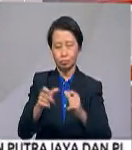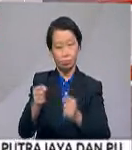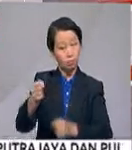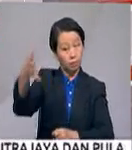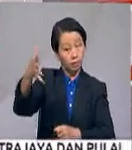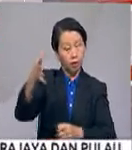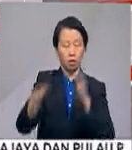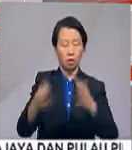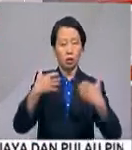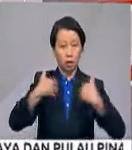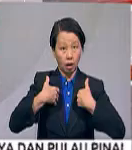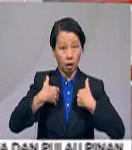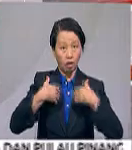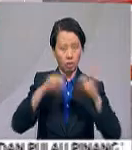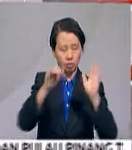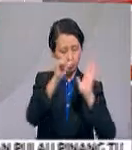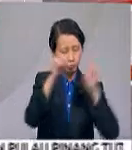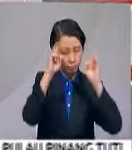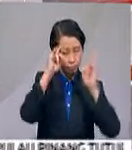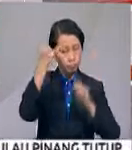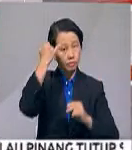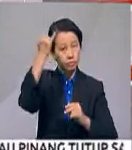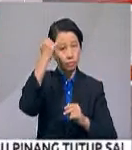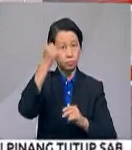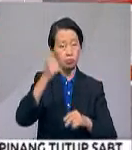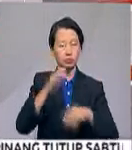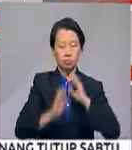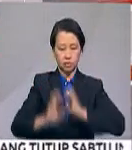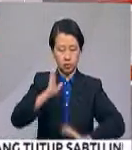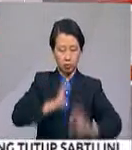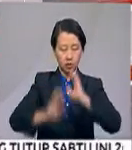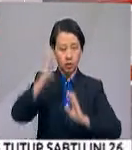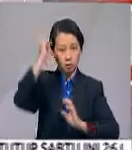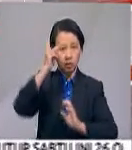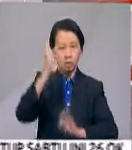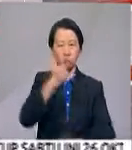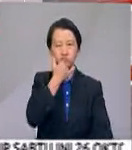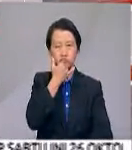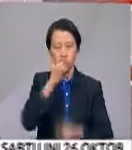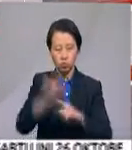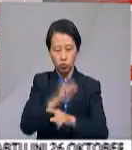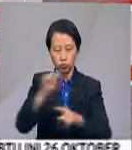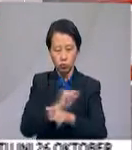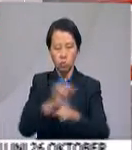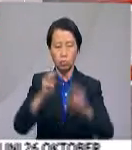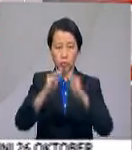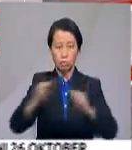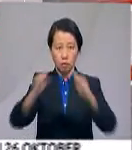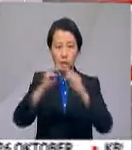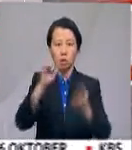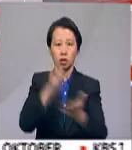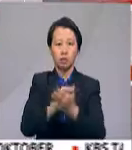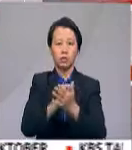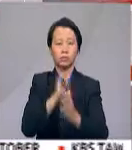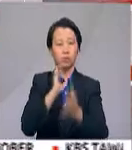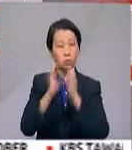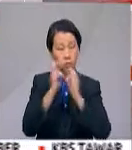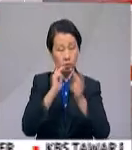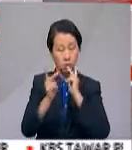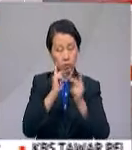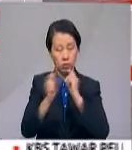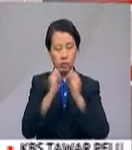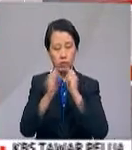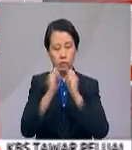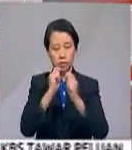jika mempunyai agenda dan cita-cita politik sehingga menyalahgunakan masjid. Itu titah Sultan Perak